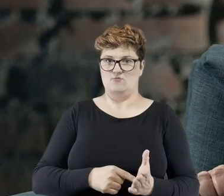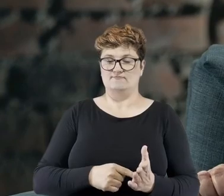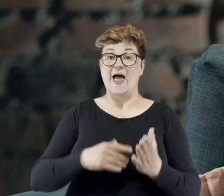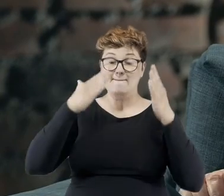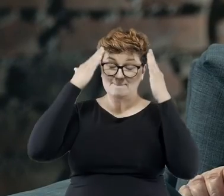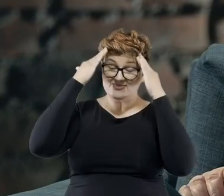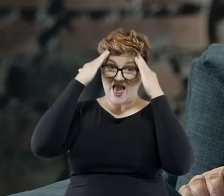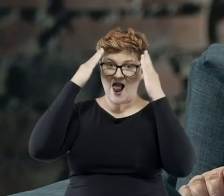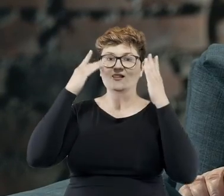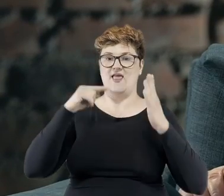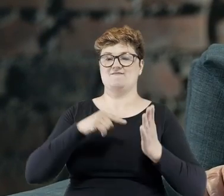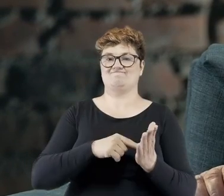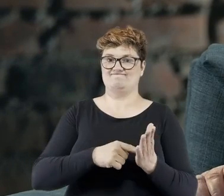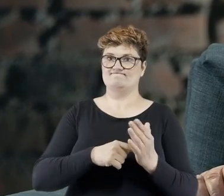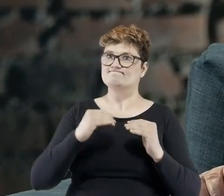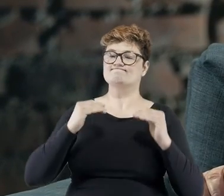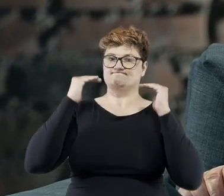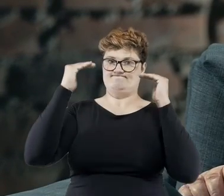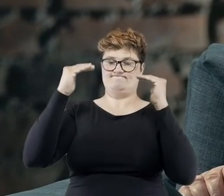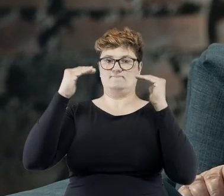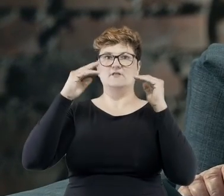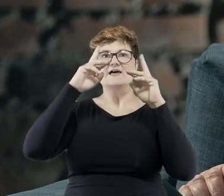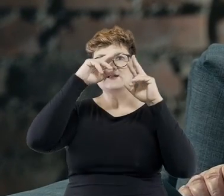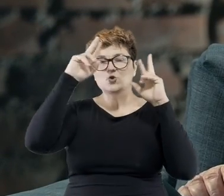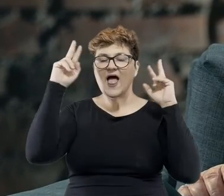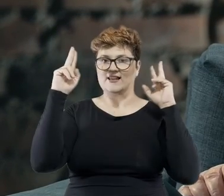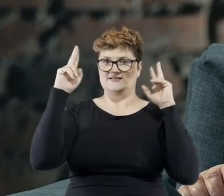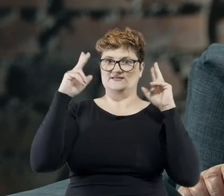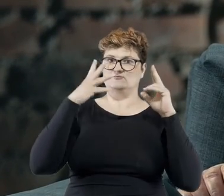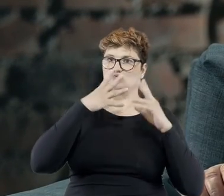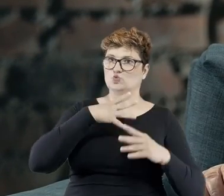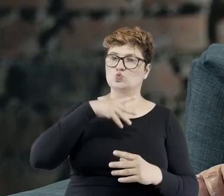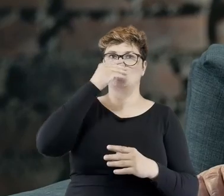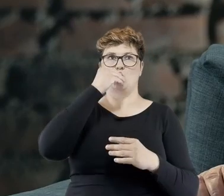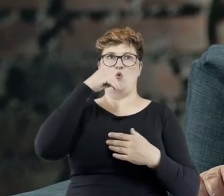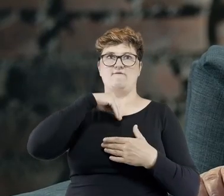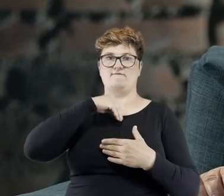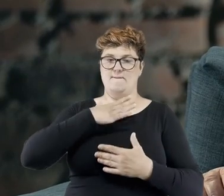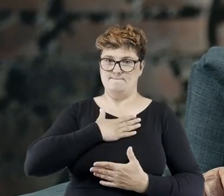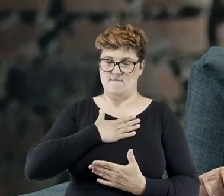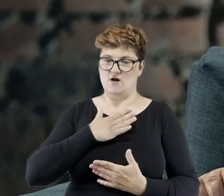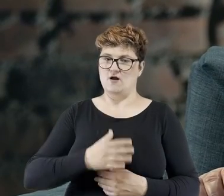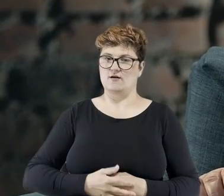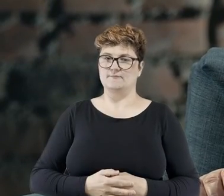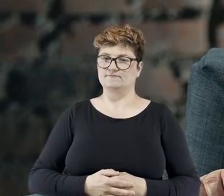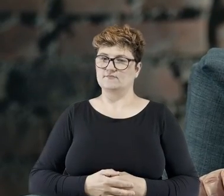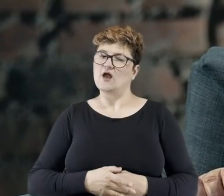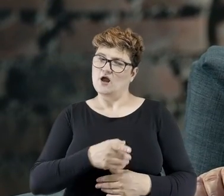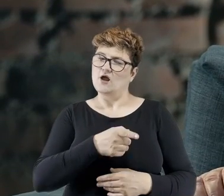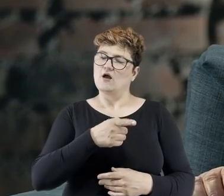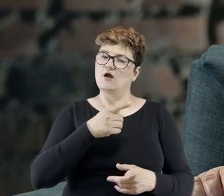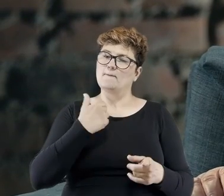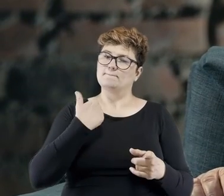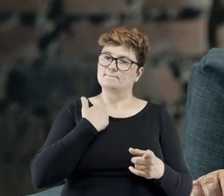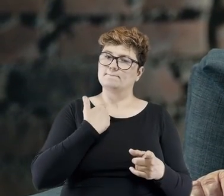płaszczyzna mentalna, najwyższa, to jest właściwie rodzaj taki racjonalizmu i duchowości. I jeżeli ktoś, i